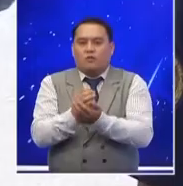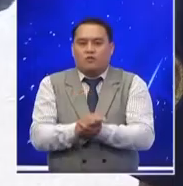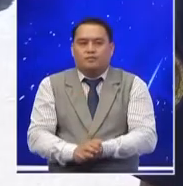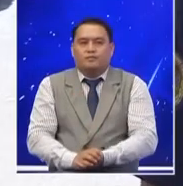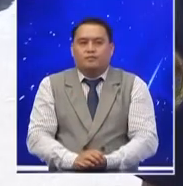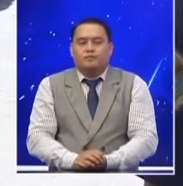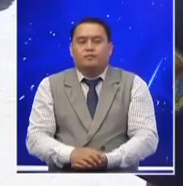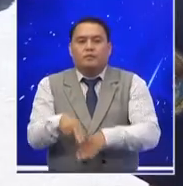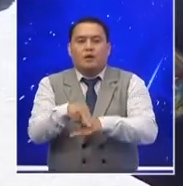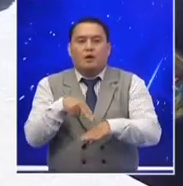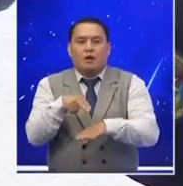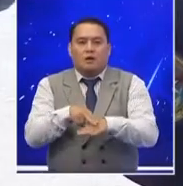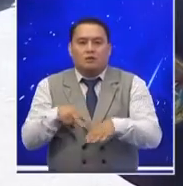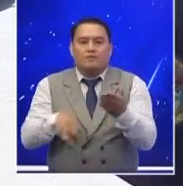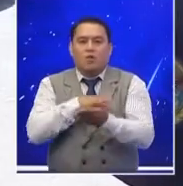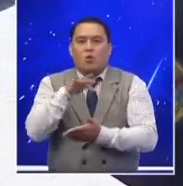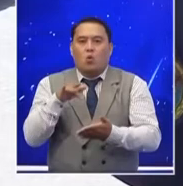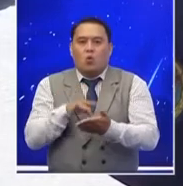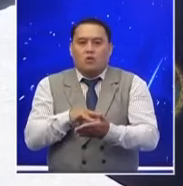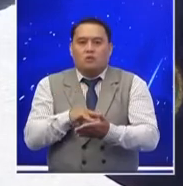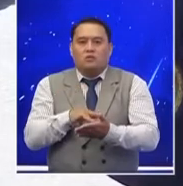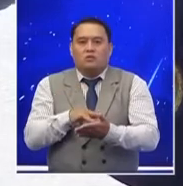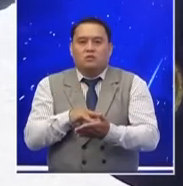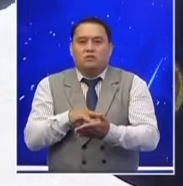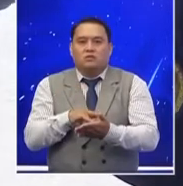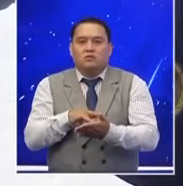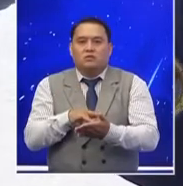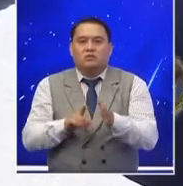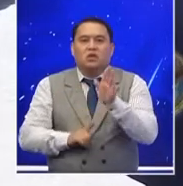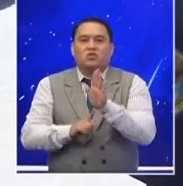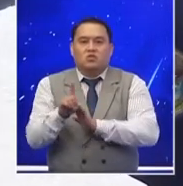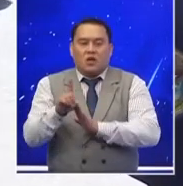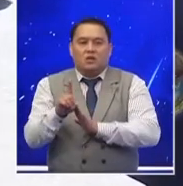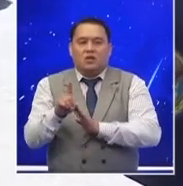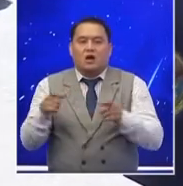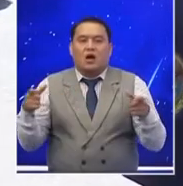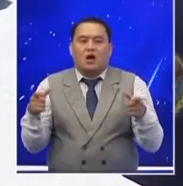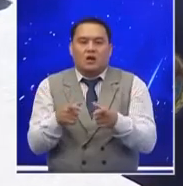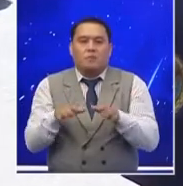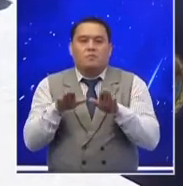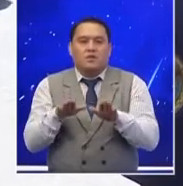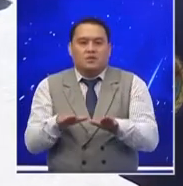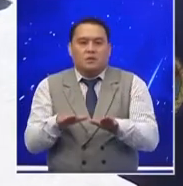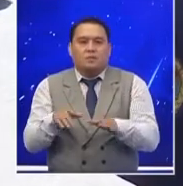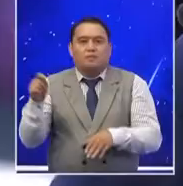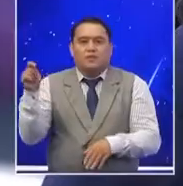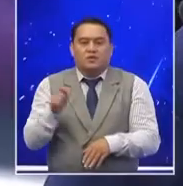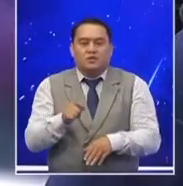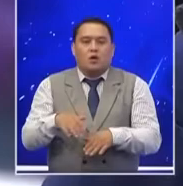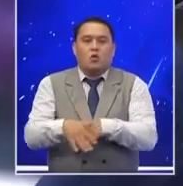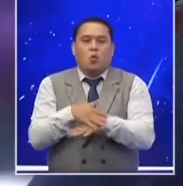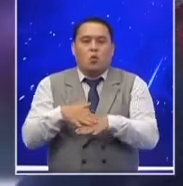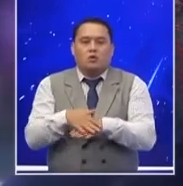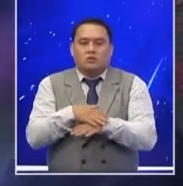Сотрудниками управления по чрезвычайным ситуациям города Талдыкурган с начала пандемии в местах с массовым пребыванием людей